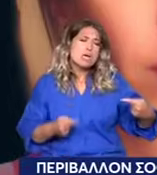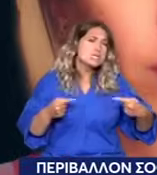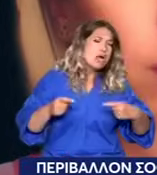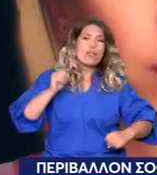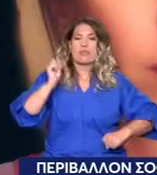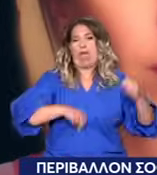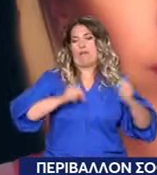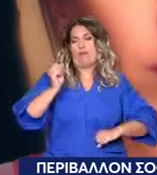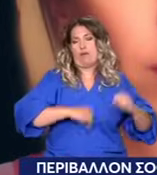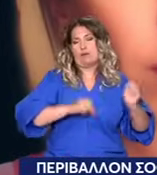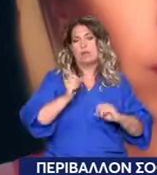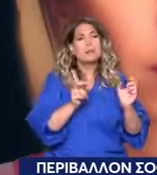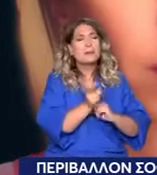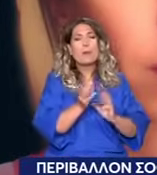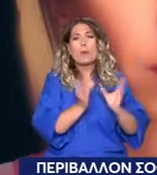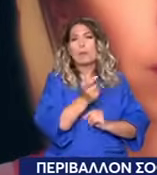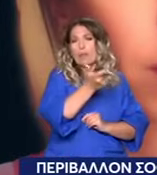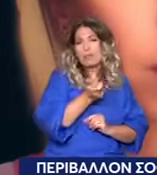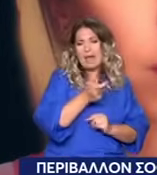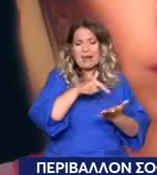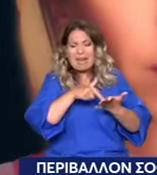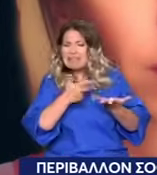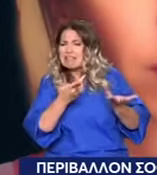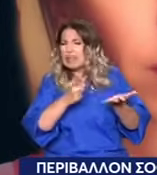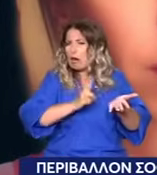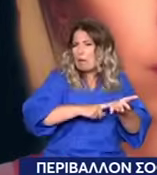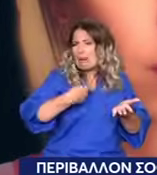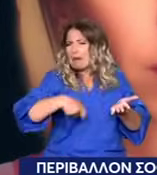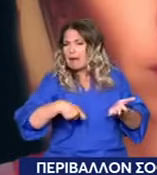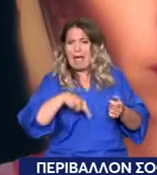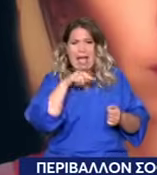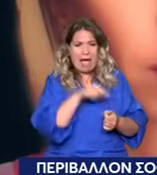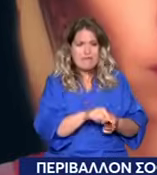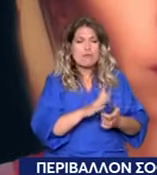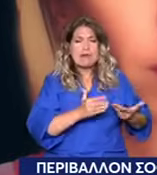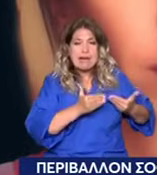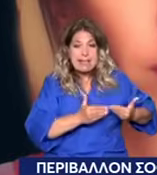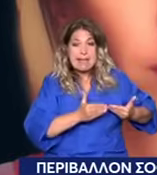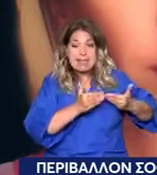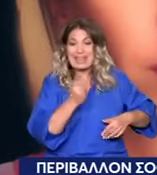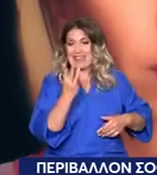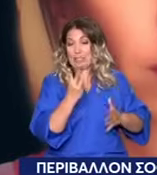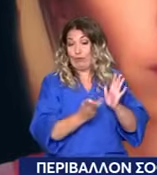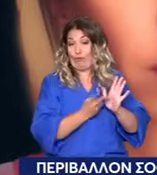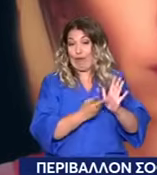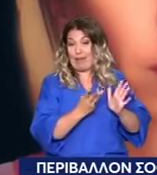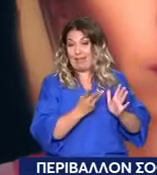για την καταγγελία της σύμβασης, αν ήταν νόμιμη ή όχι. Έχει ανακόψει αυτό τον πληστηριασμό τρεις φορές.